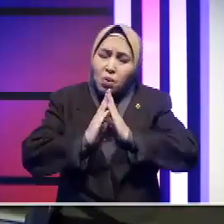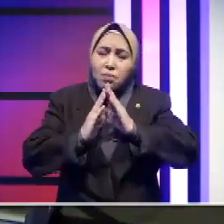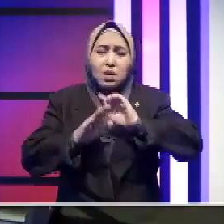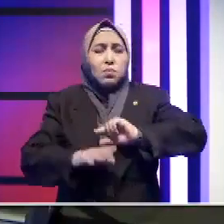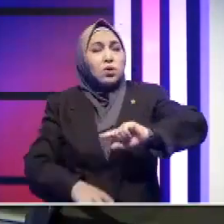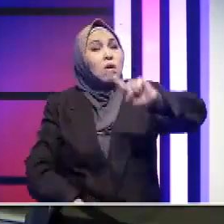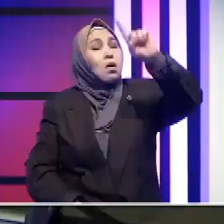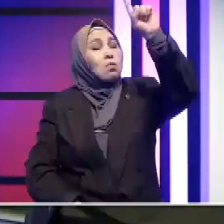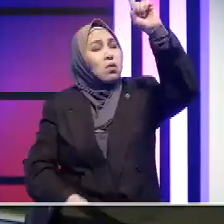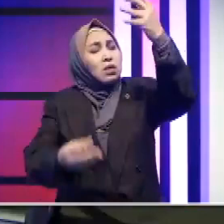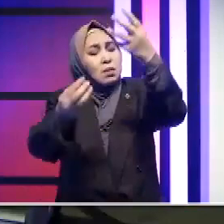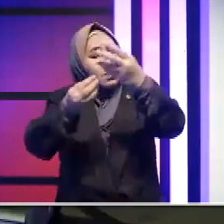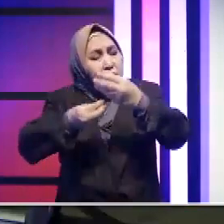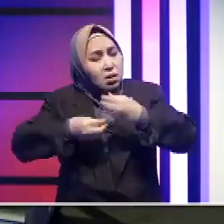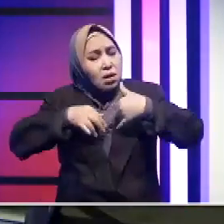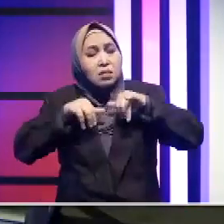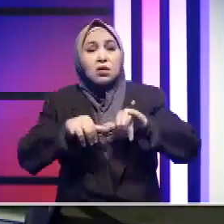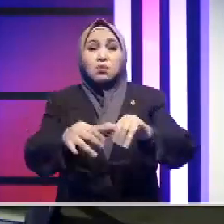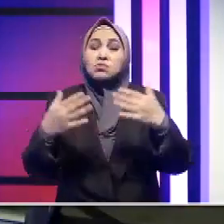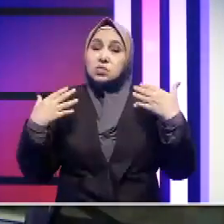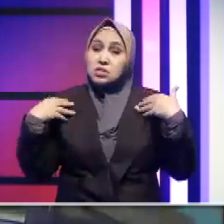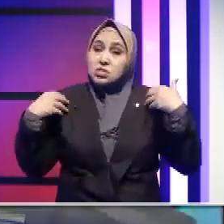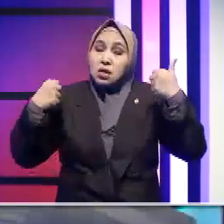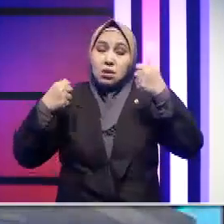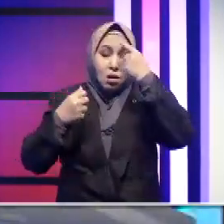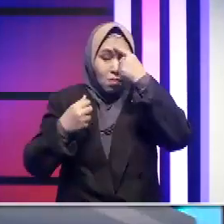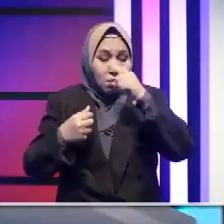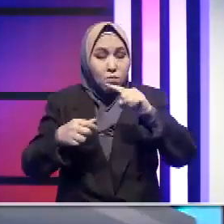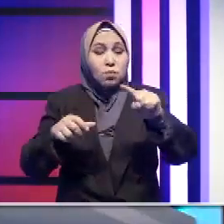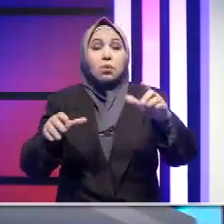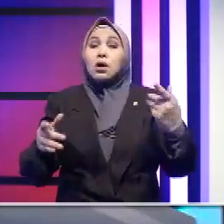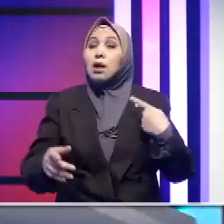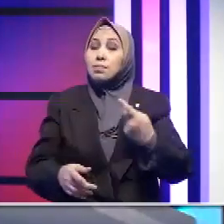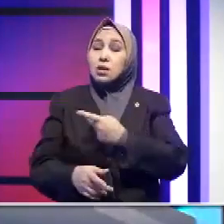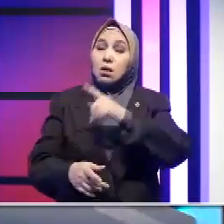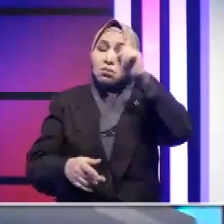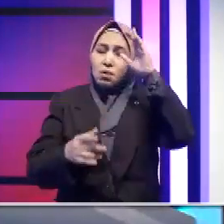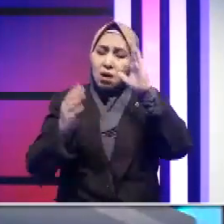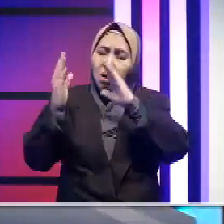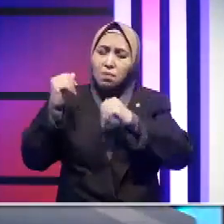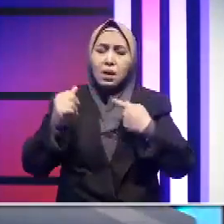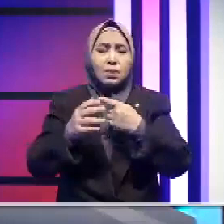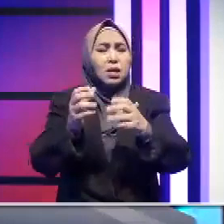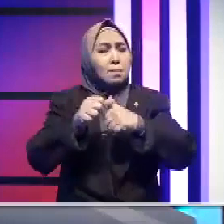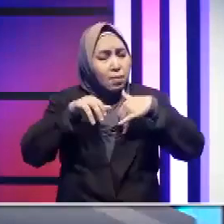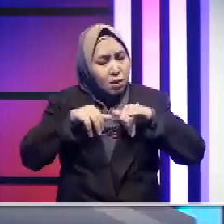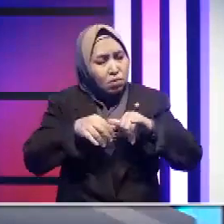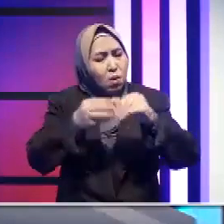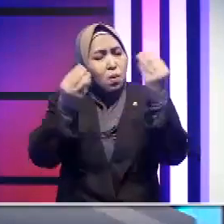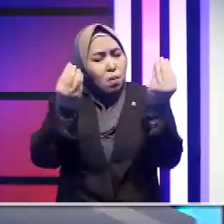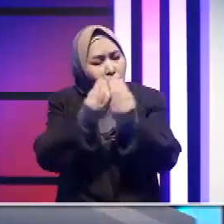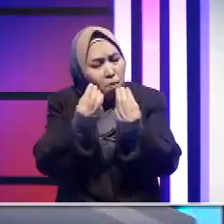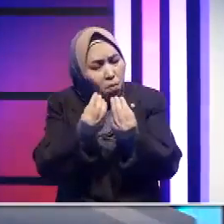agar dikurniakan terus kesehatan buat kami ya Allah agar dapat kami meneruskan Baki Baki